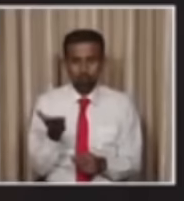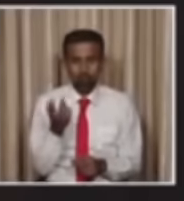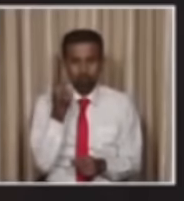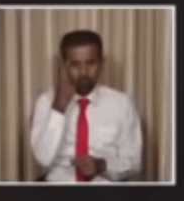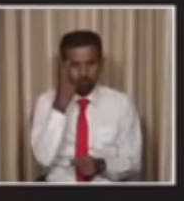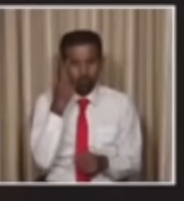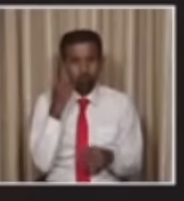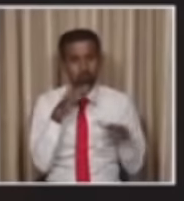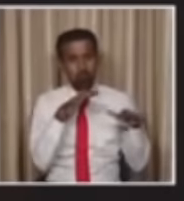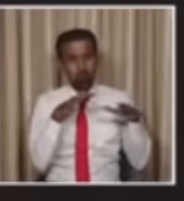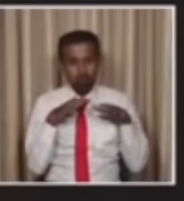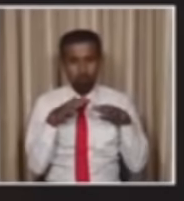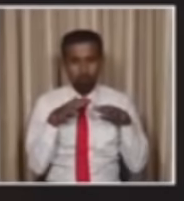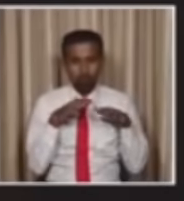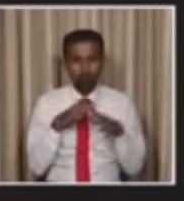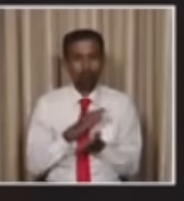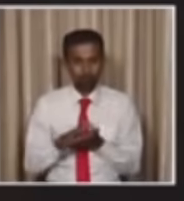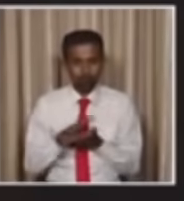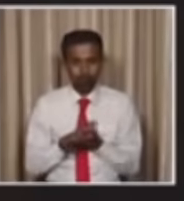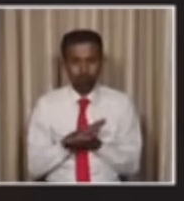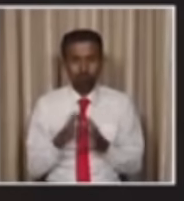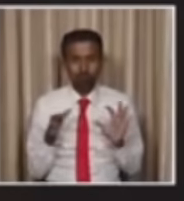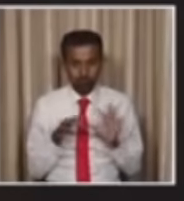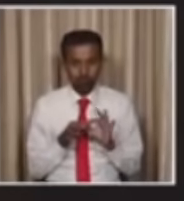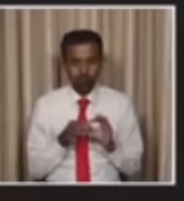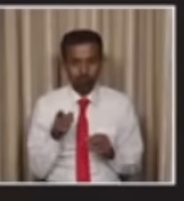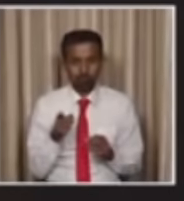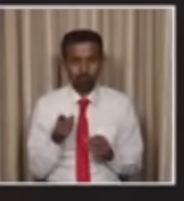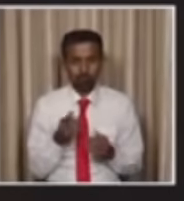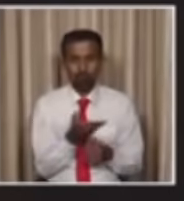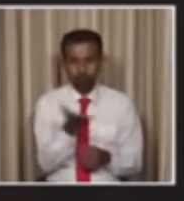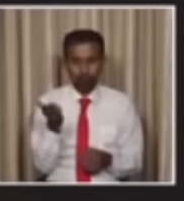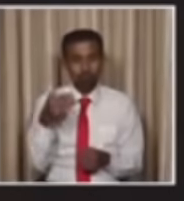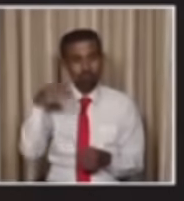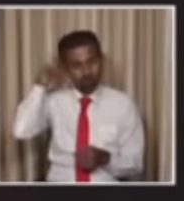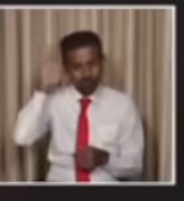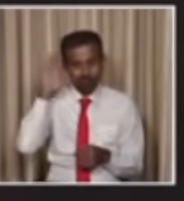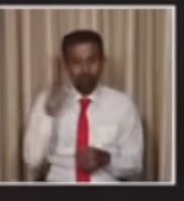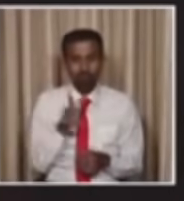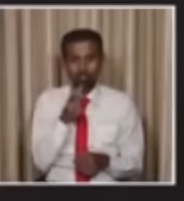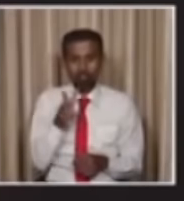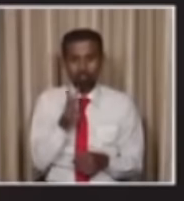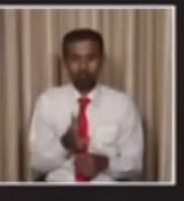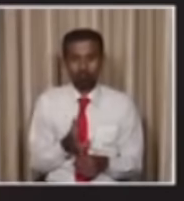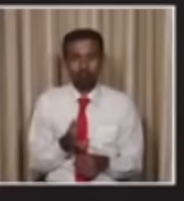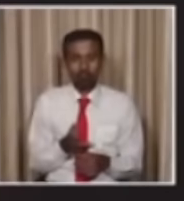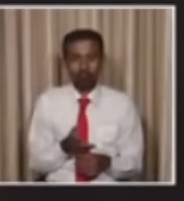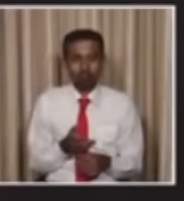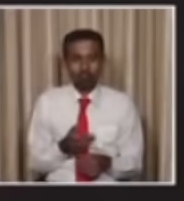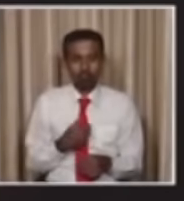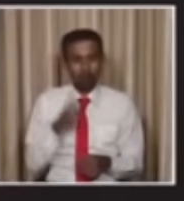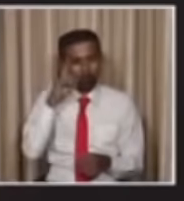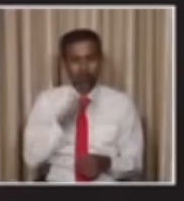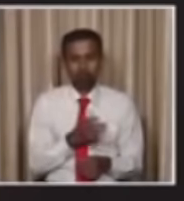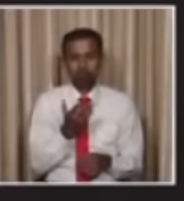දන්නවා ලොකු සෙනඟක් එක්ක එතුමාට ආශිර්වාද කරන්න සම්බන්ධ වෙනවා කියලා. තමුන්නාසෙ ඒ කාලේ නම් ලොකුවට බැන බැන හිටියා. මට පේන්න බෑ කිව්වා. නමුත්